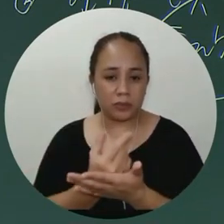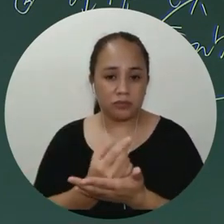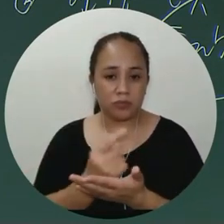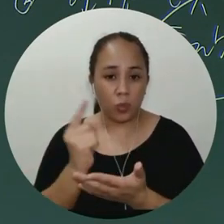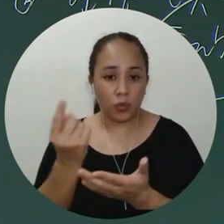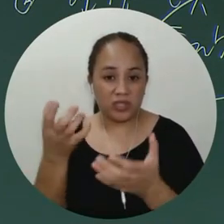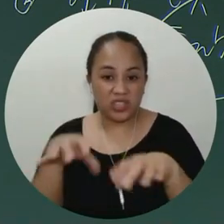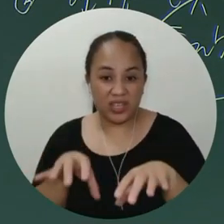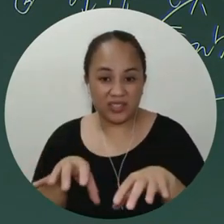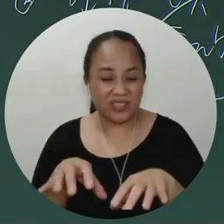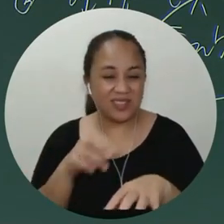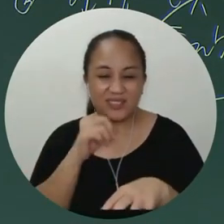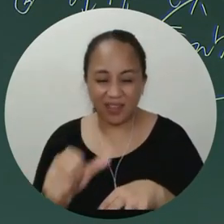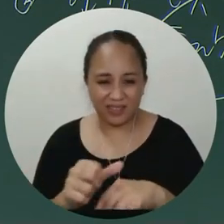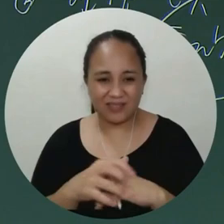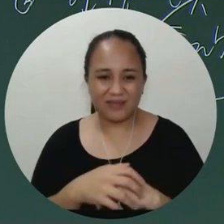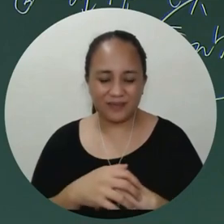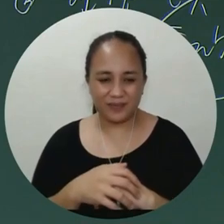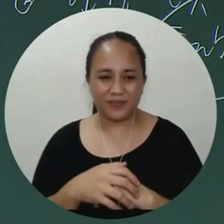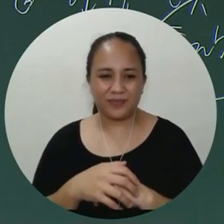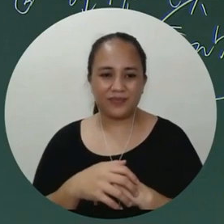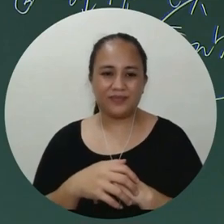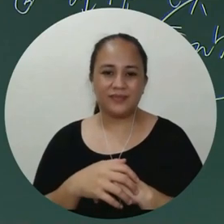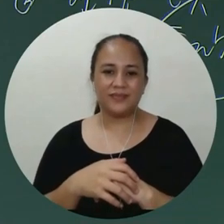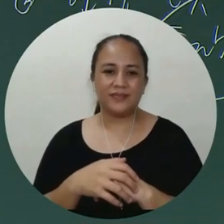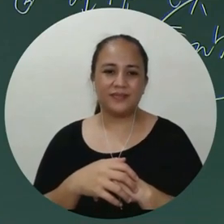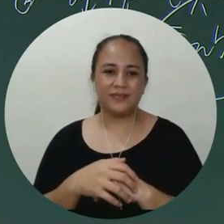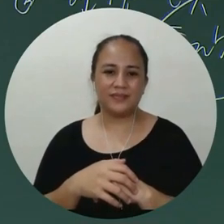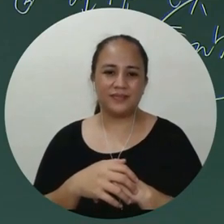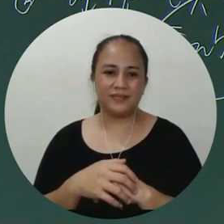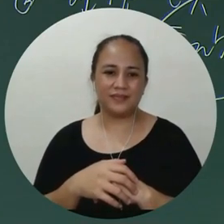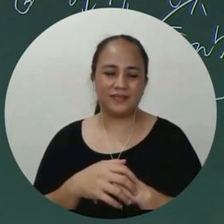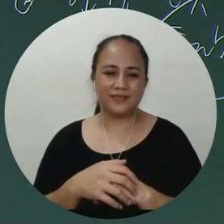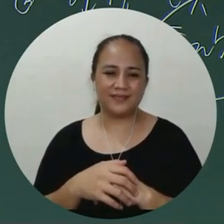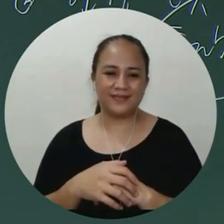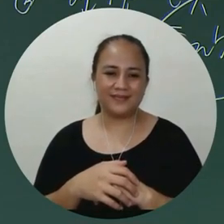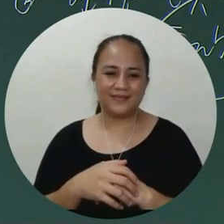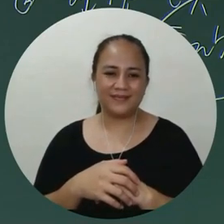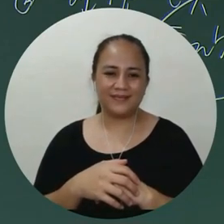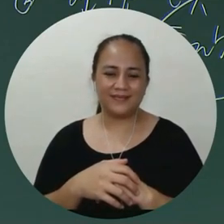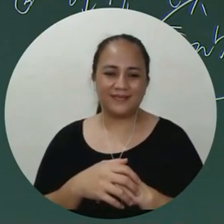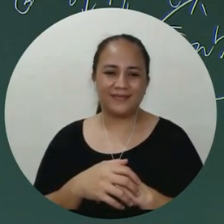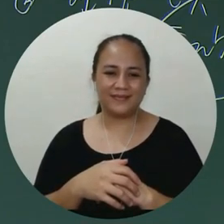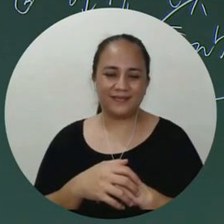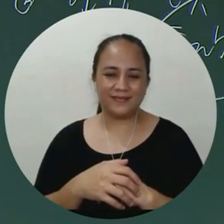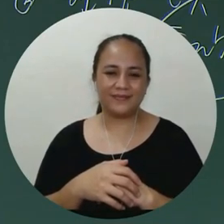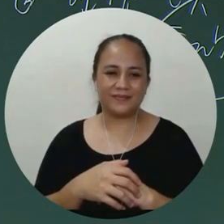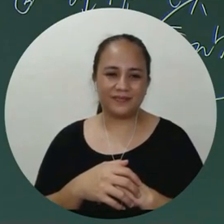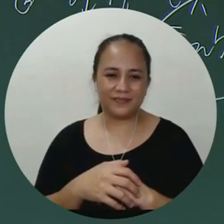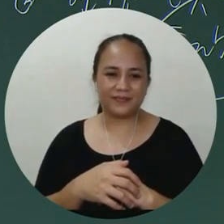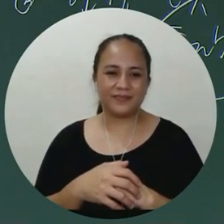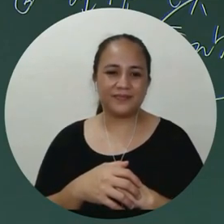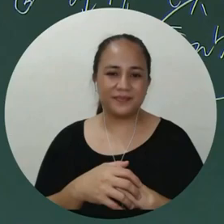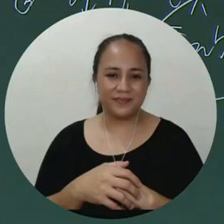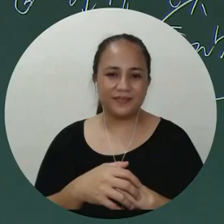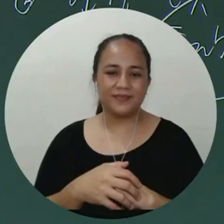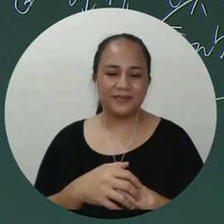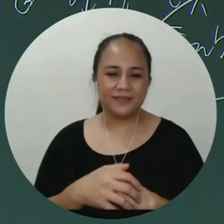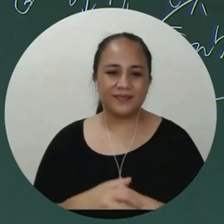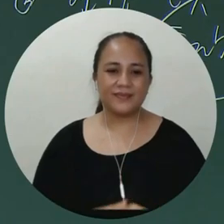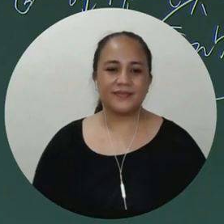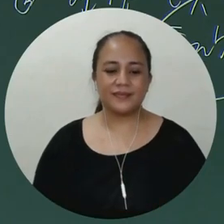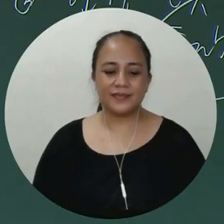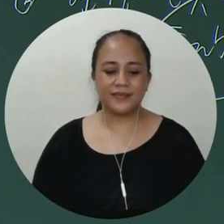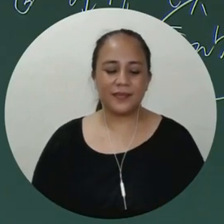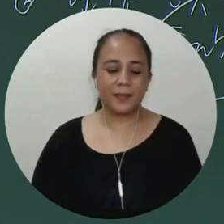오늘 우리 레베카 우리 자매가 통역을 했는데 통역 너무 잘해가지고 여러분이 굉장히 복음 이해가